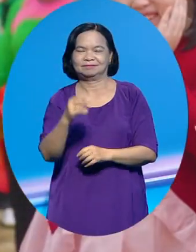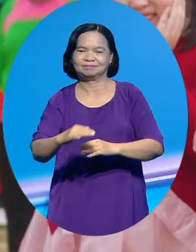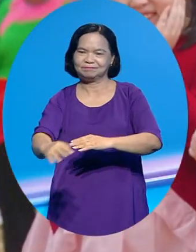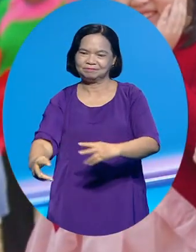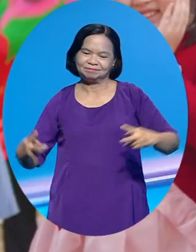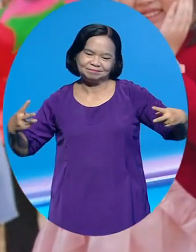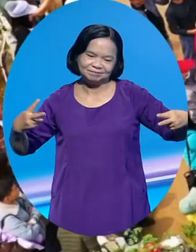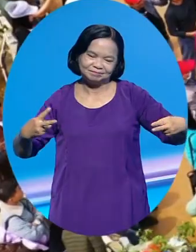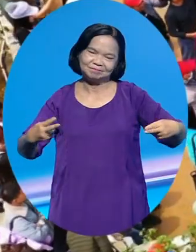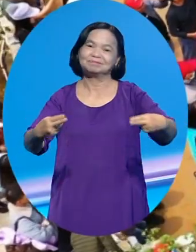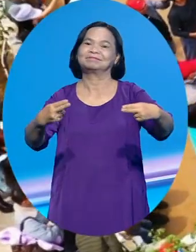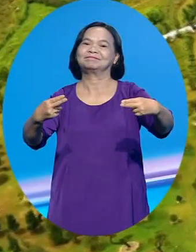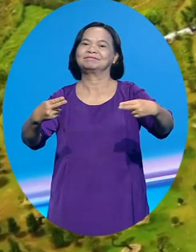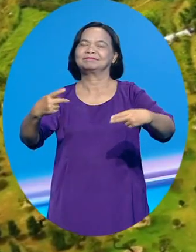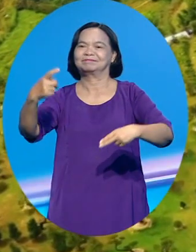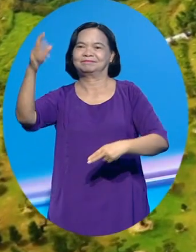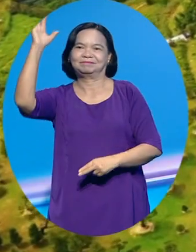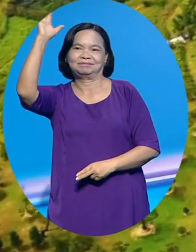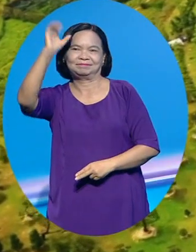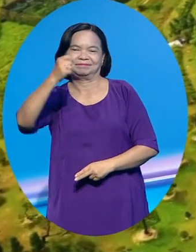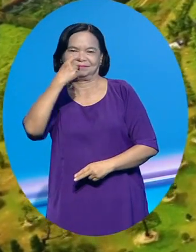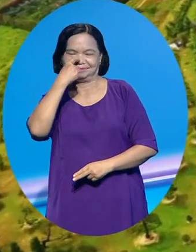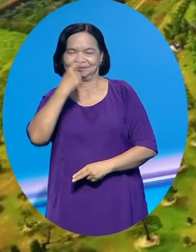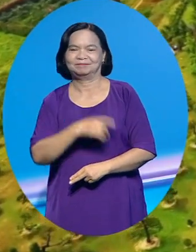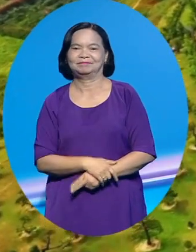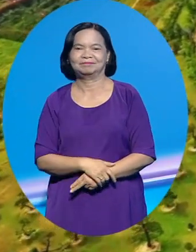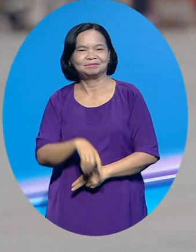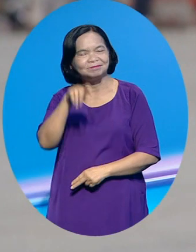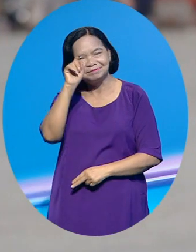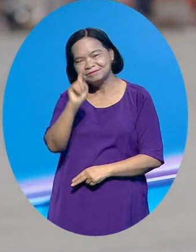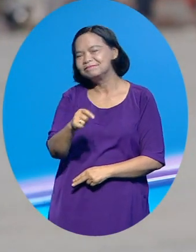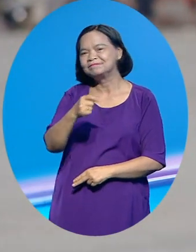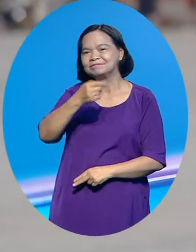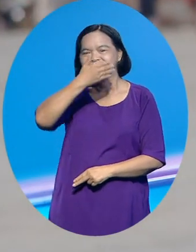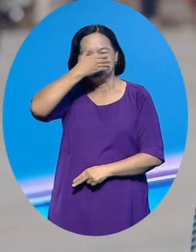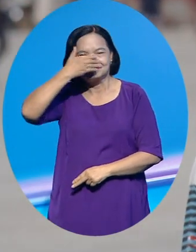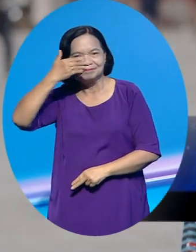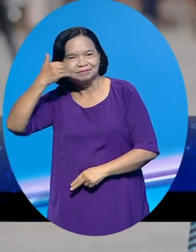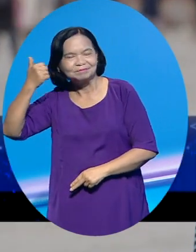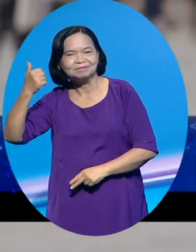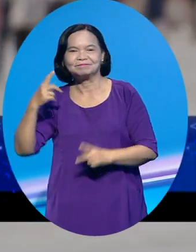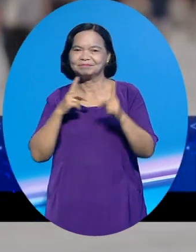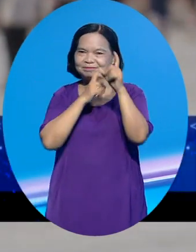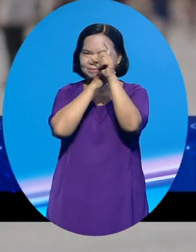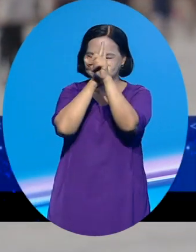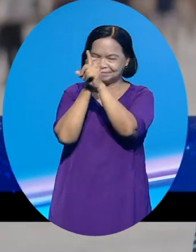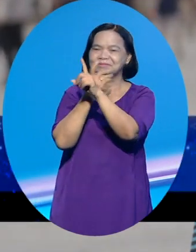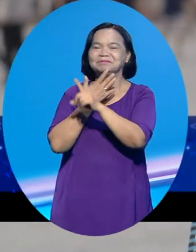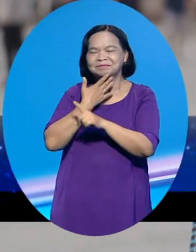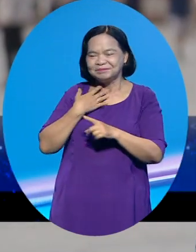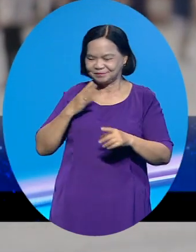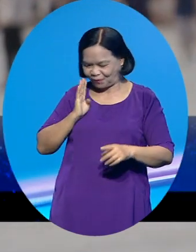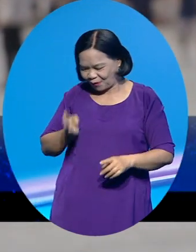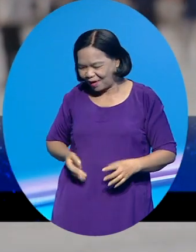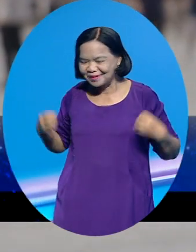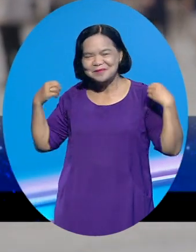không gian văn hóa Tây Bắc. Thấy dân tộc nào cũng có nét đặc trưng ạ. Em thích nhất là bộ dân tộc em đang mặc ở